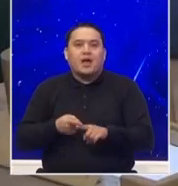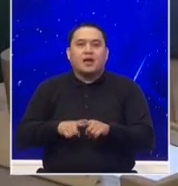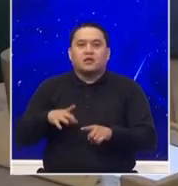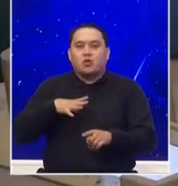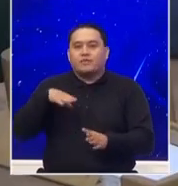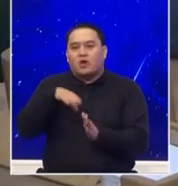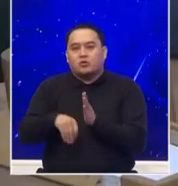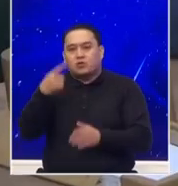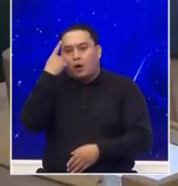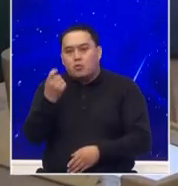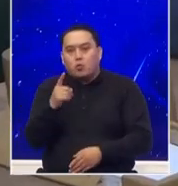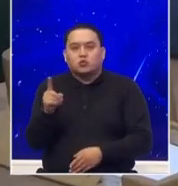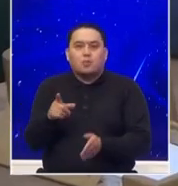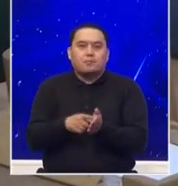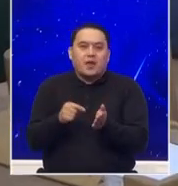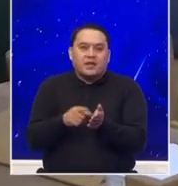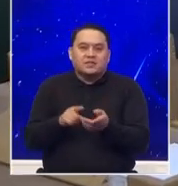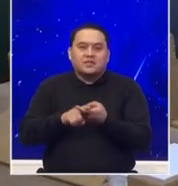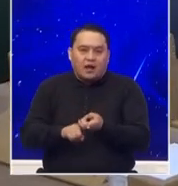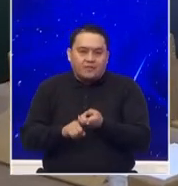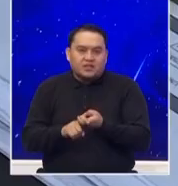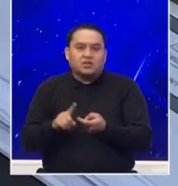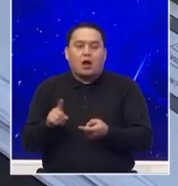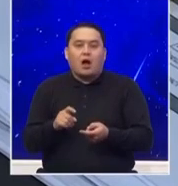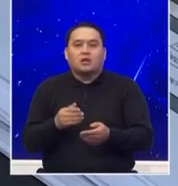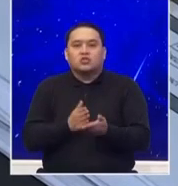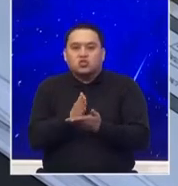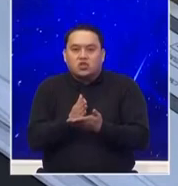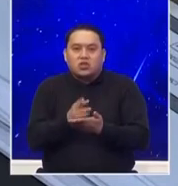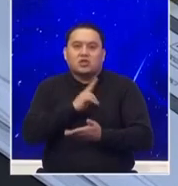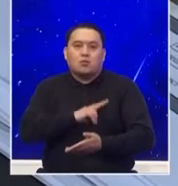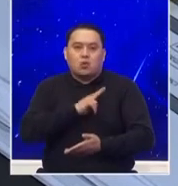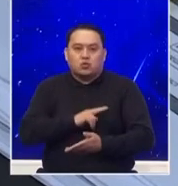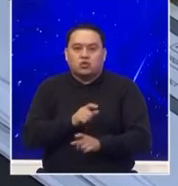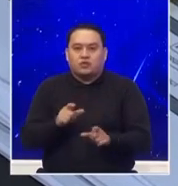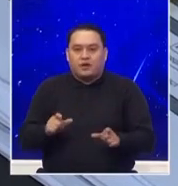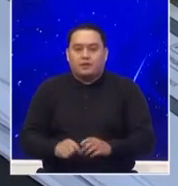В ведомстве напомнили, что размеры пенсии зависят в том числе и от стажа работы гражданина.